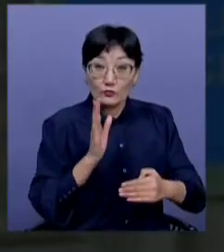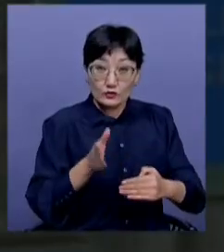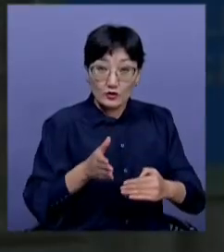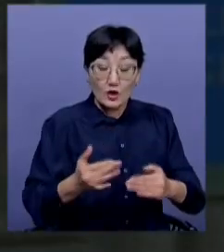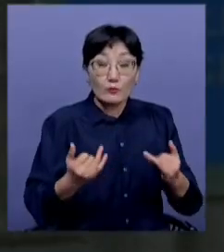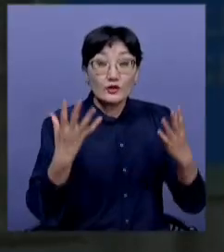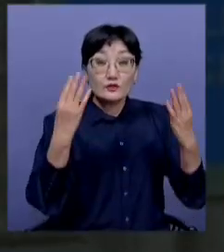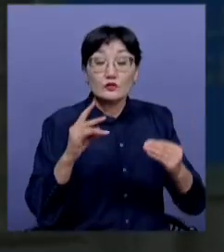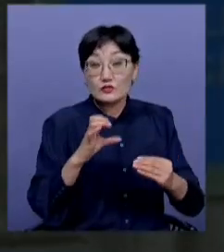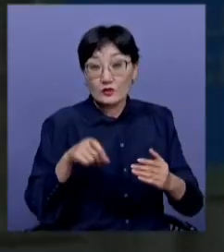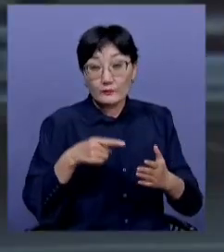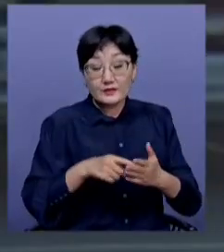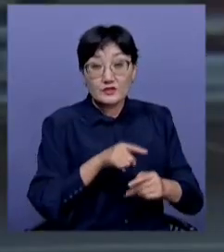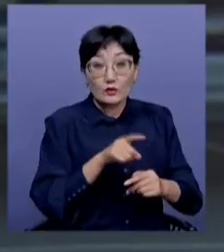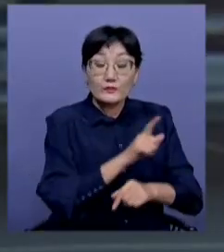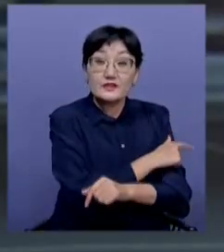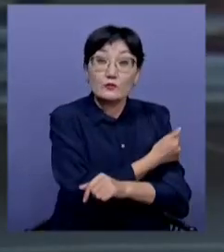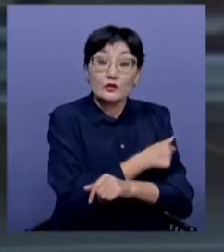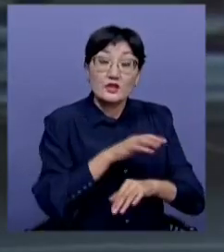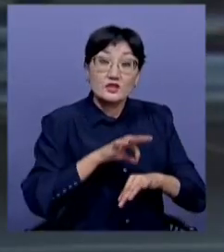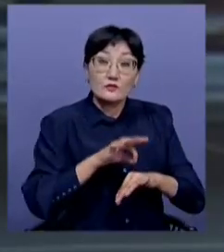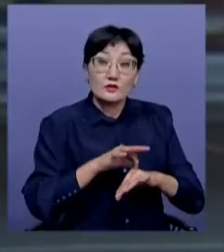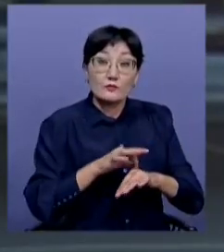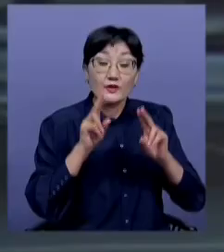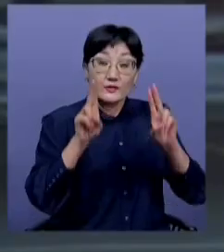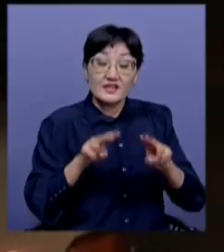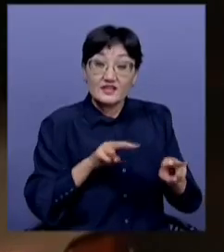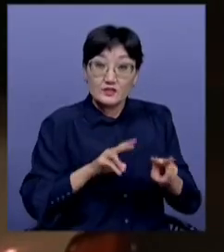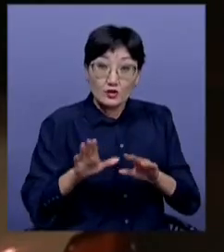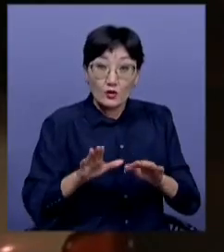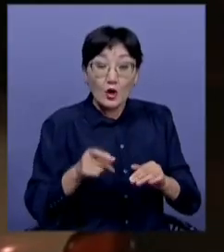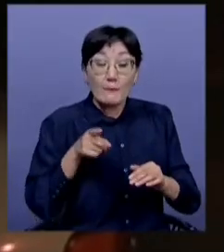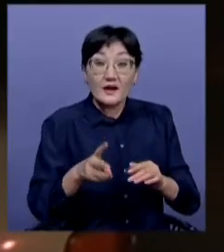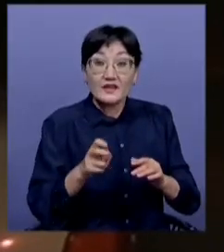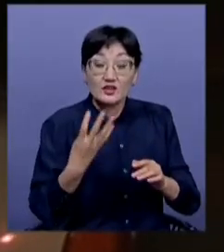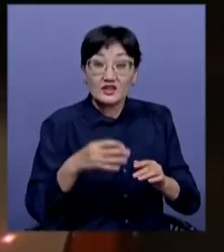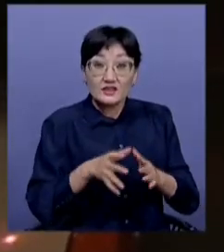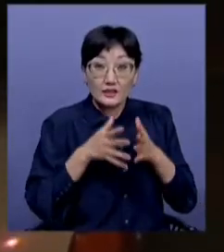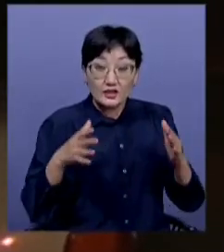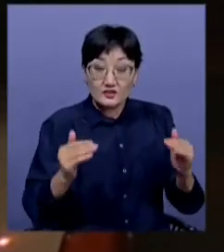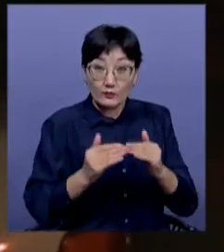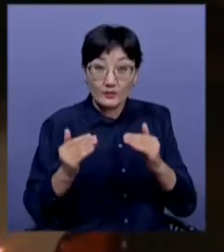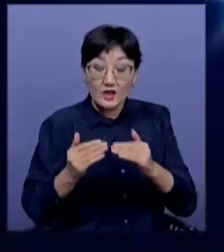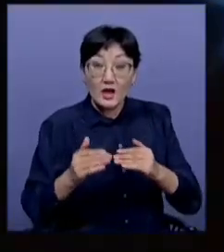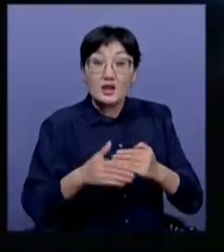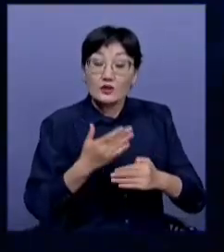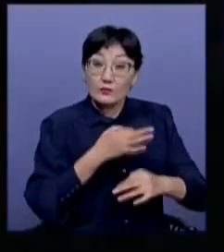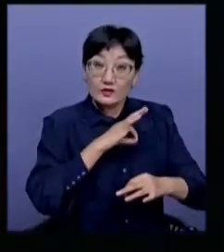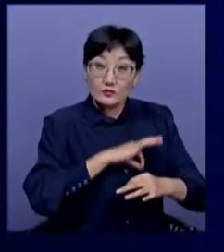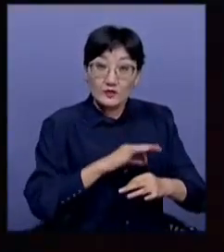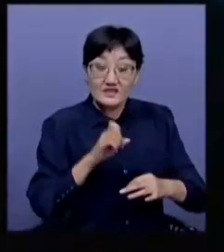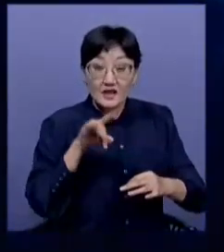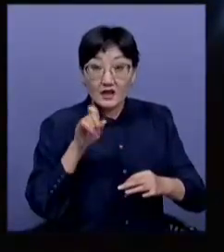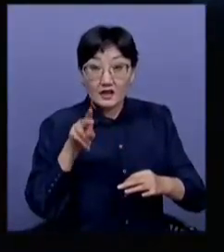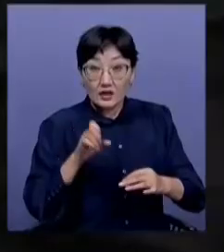кетейік, бүгінгі күні Нұр-Сұлтан қаласы бойынша санитарлық эпидемиологиялық ережені сақтамаған 1240-тан астам нысанға жаза қолданылған. Ал Сарыарқа